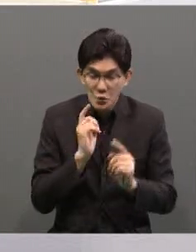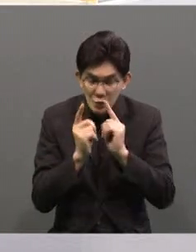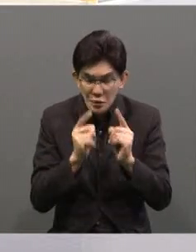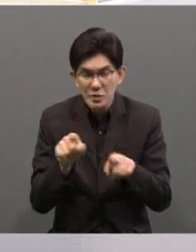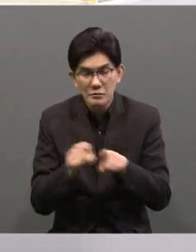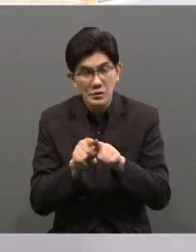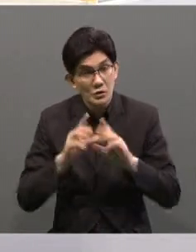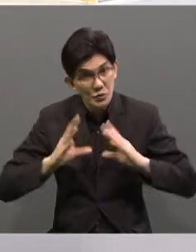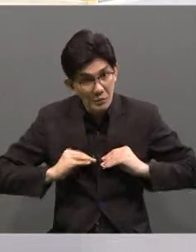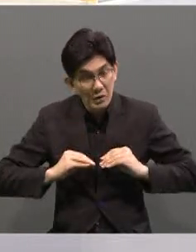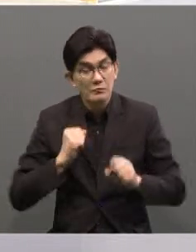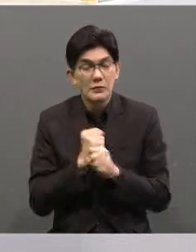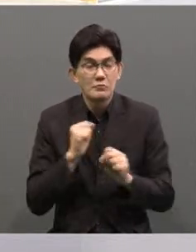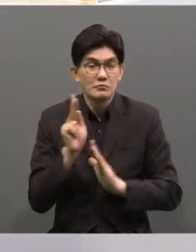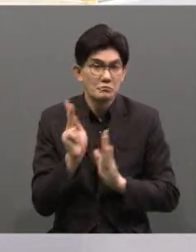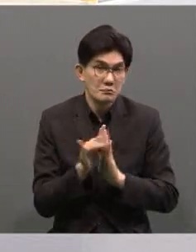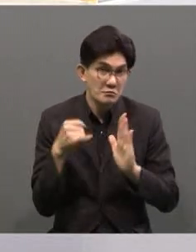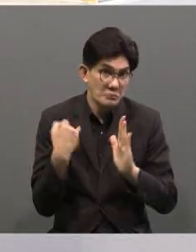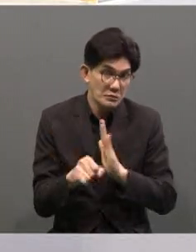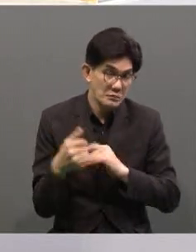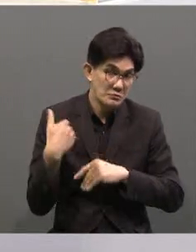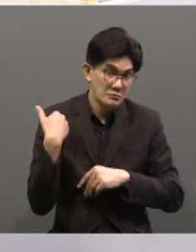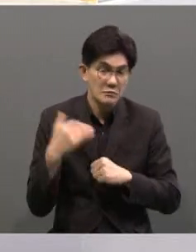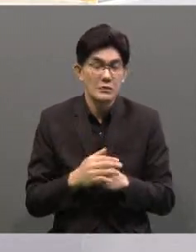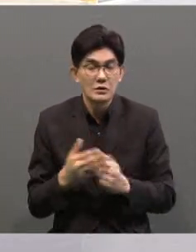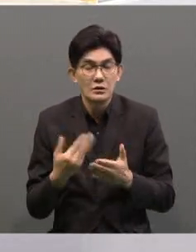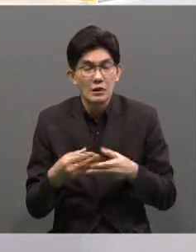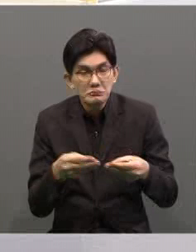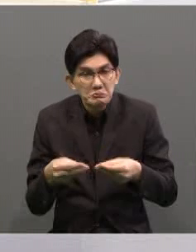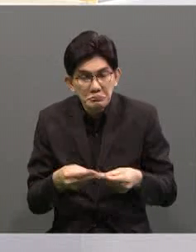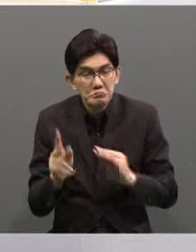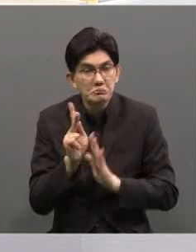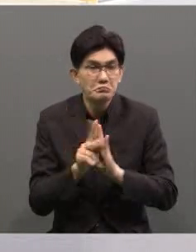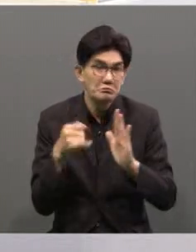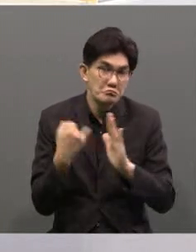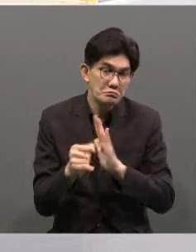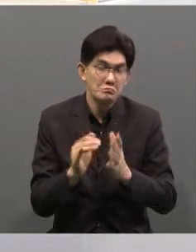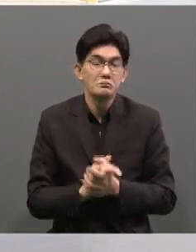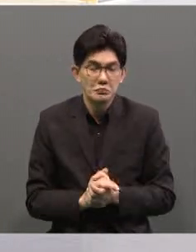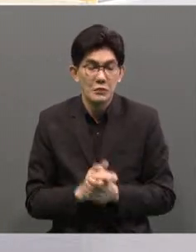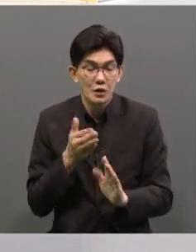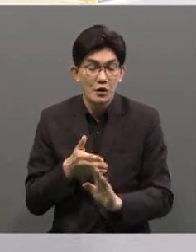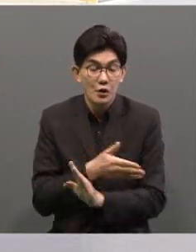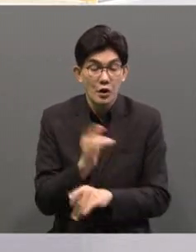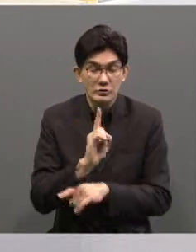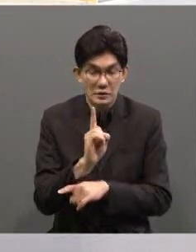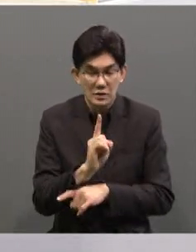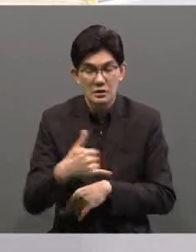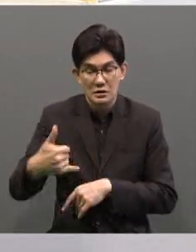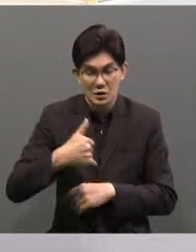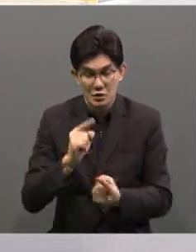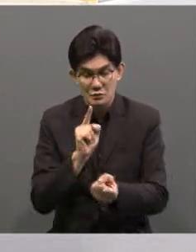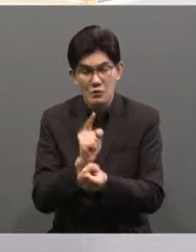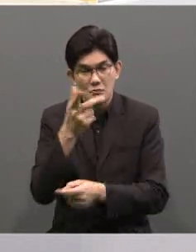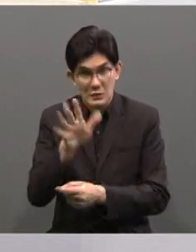เป็นการยอมรับว่าเธอกระทำผิดกฎหมายเพราะว่าไปเล่นพนันใช่มั้ยทีนี้ก่อนหน้านี้เนี่ยก็ถูกเรียกมาให้ข้อมูล